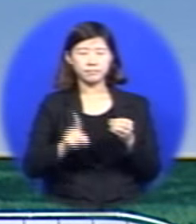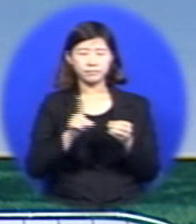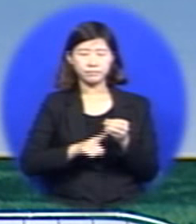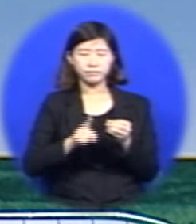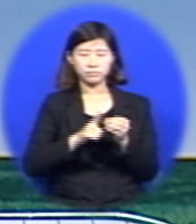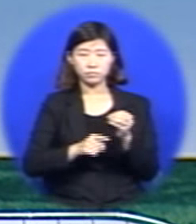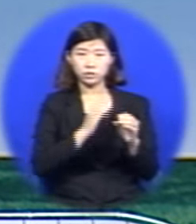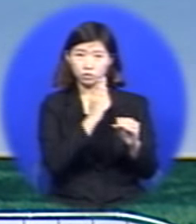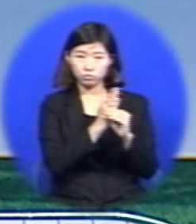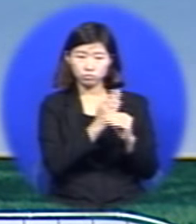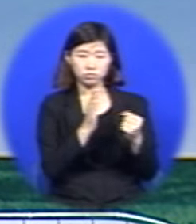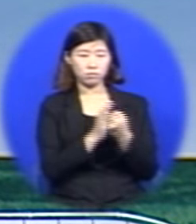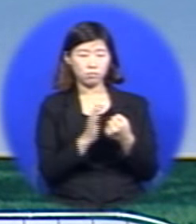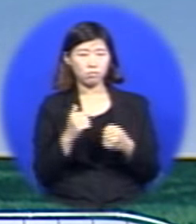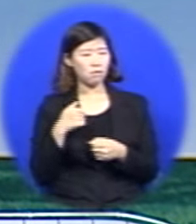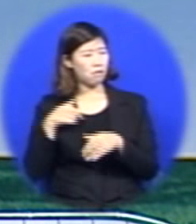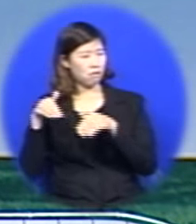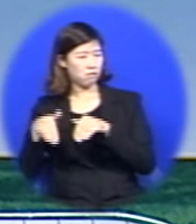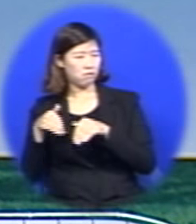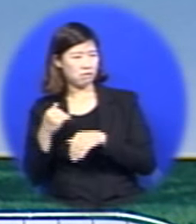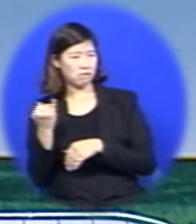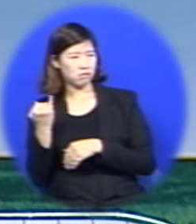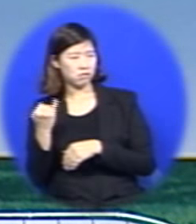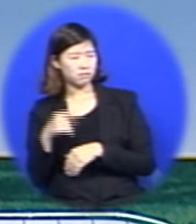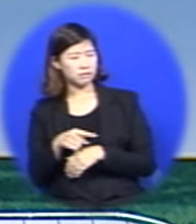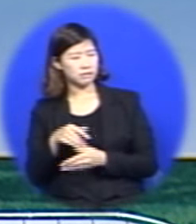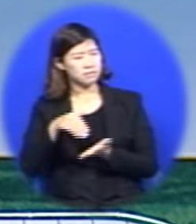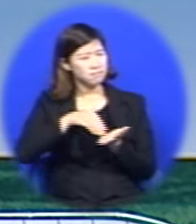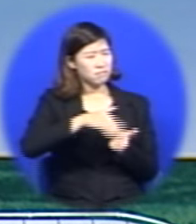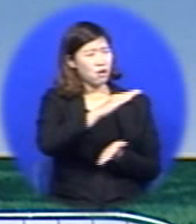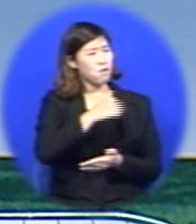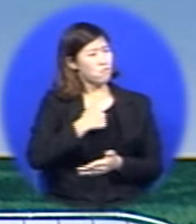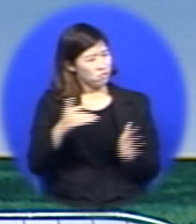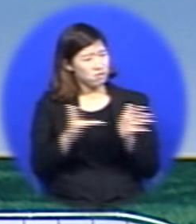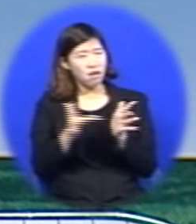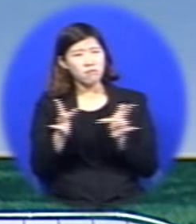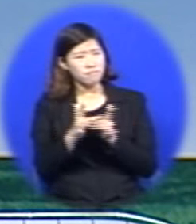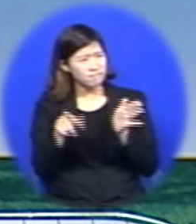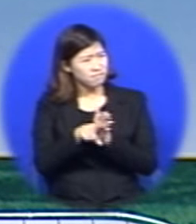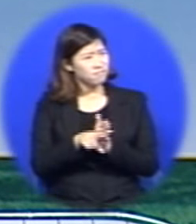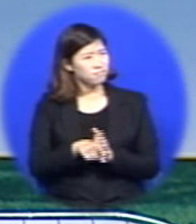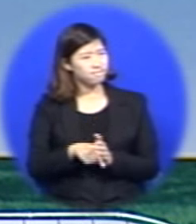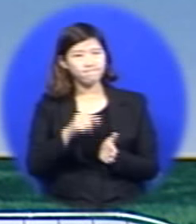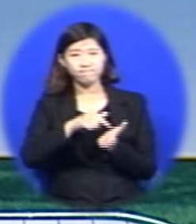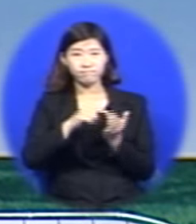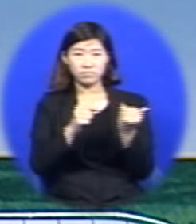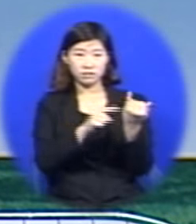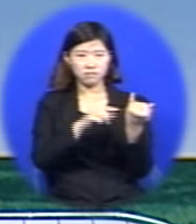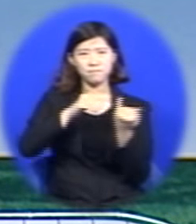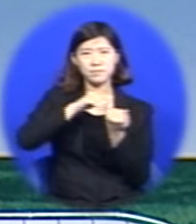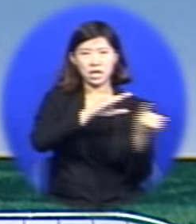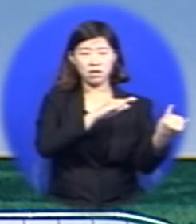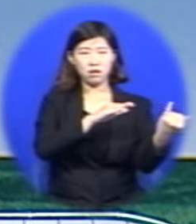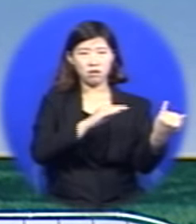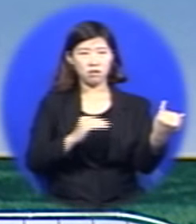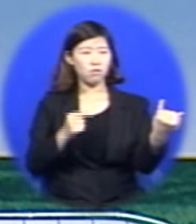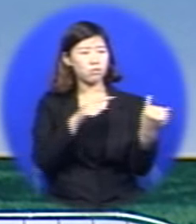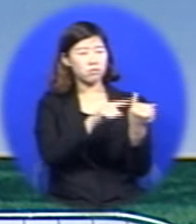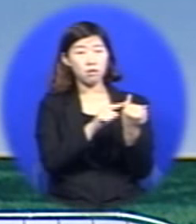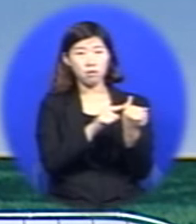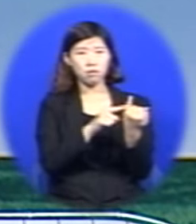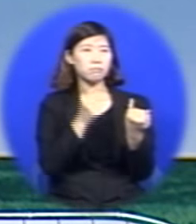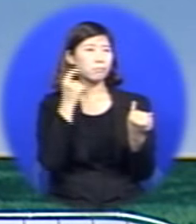예수 믿어요. 그렇게 쏘아붙이고는 들어왔습니다. 그런데도 이 여성은 들은 척 못 들은